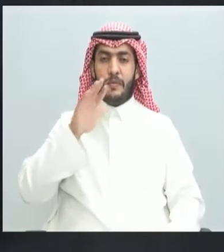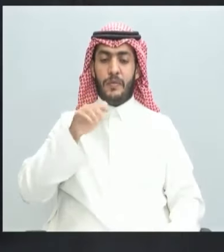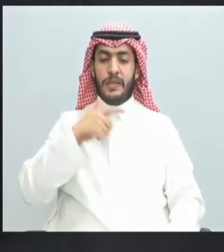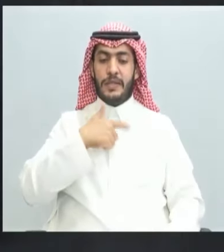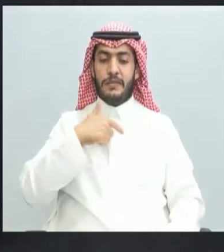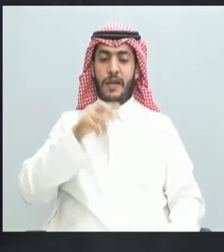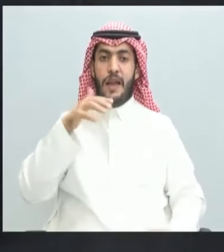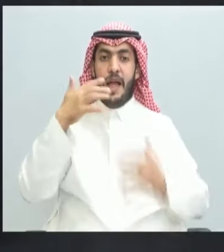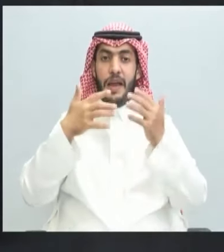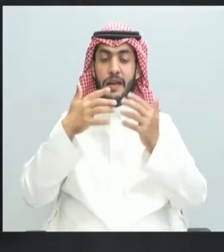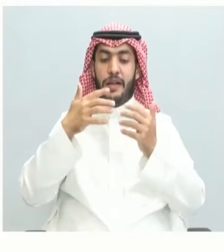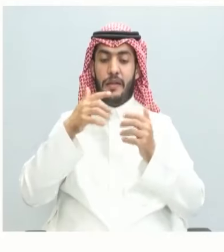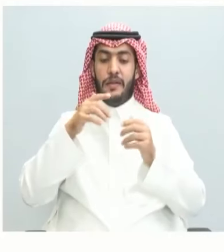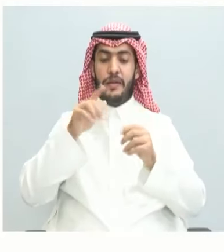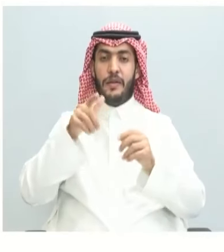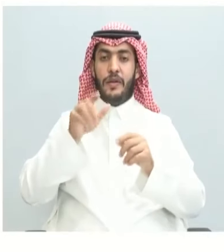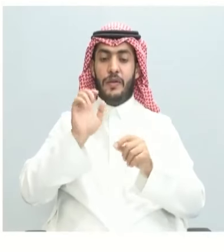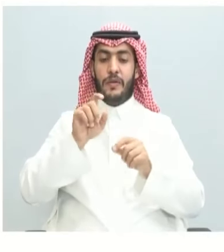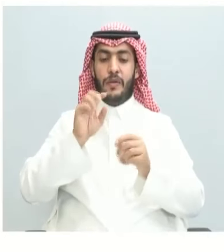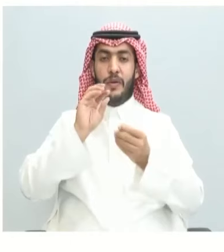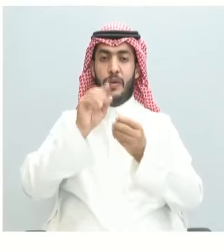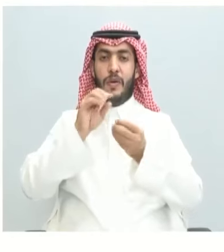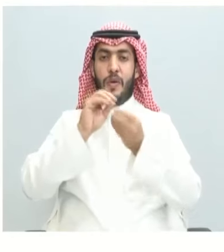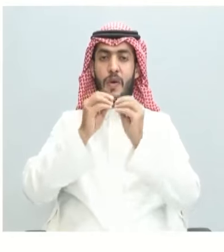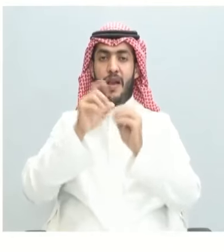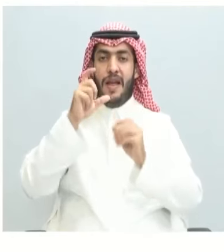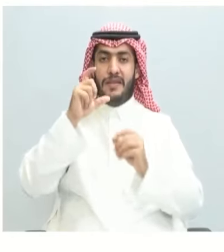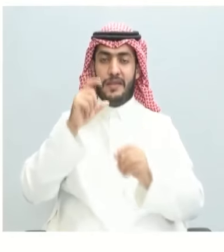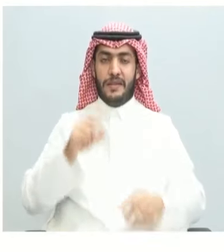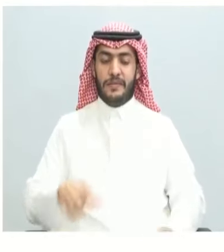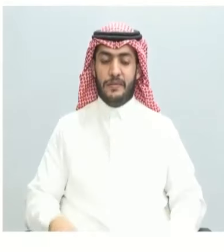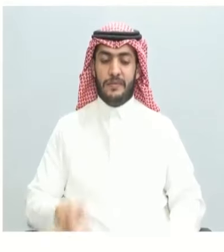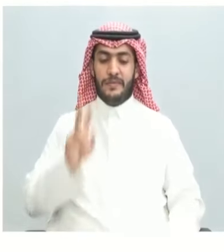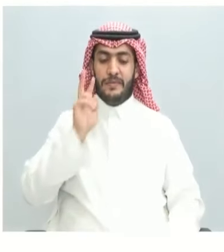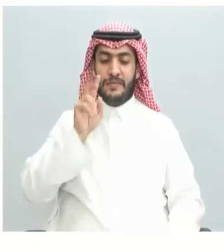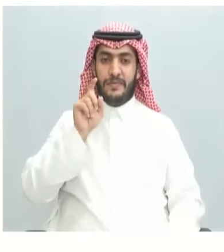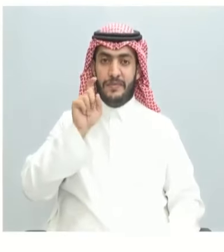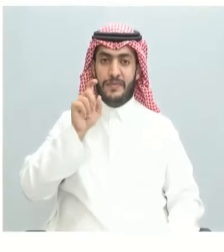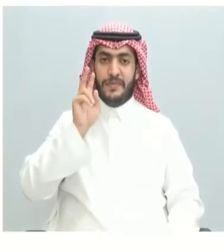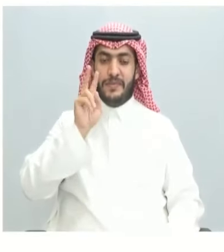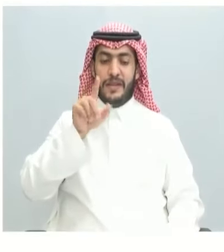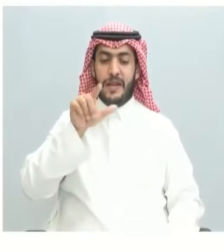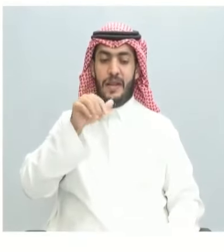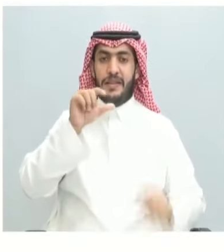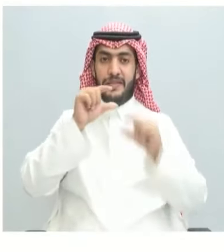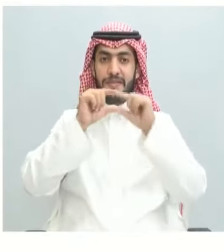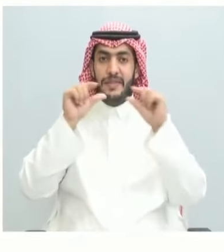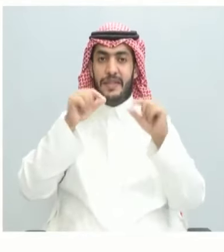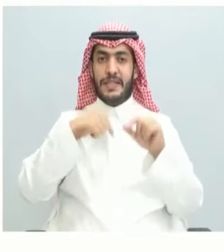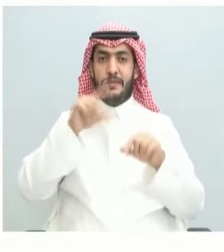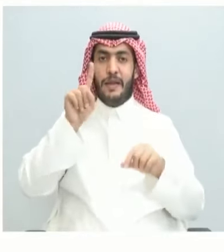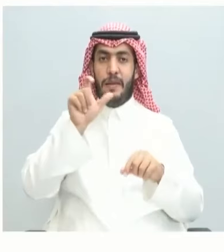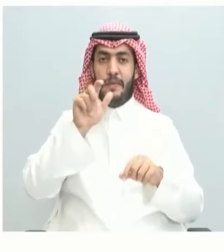لبنات الحركه او الموشن الموجوده وهي لونها ازرق لاحظوا هذا شكل اللبنه اتجه نحو